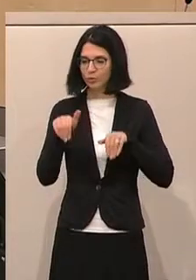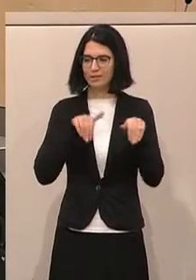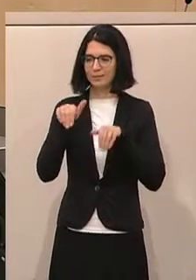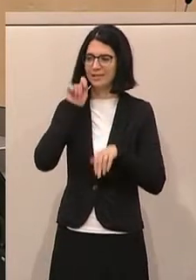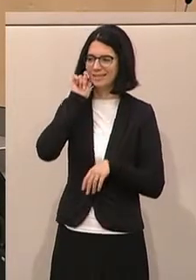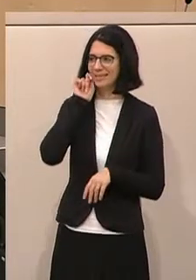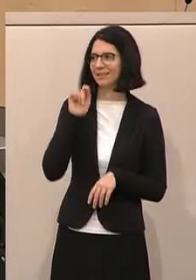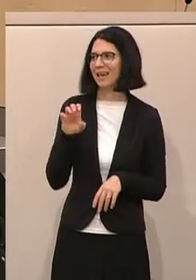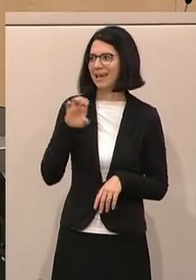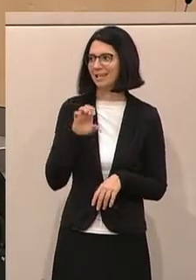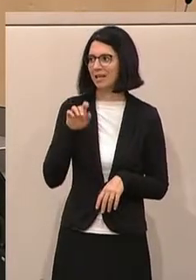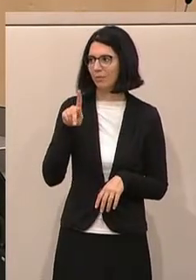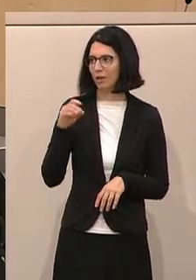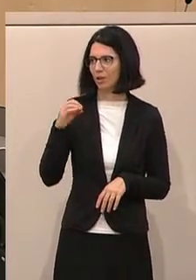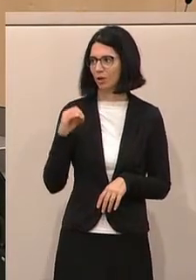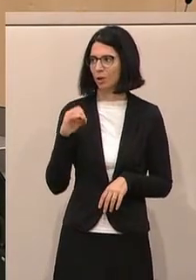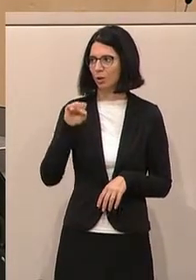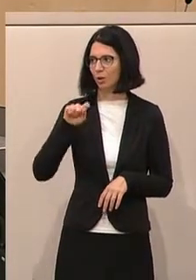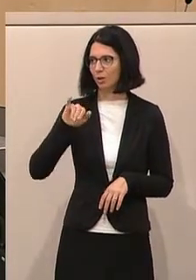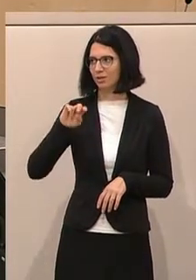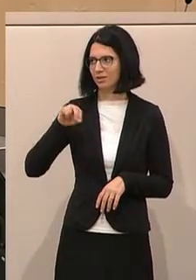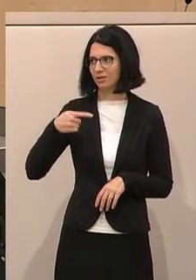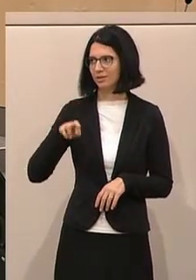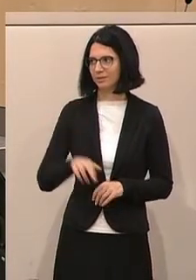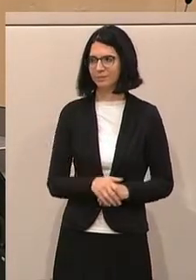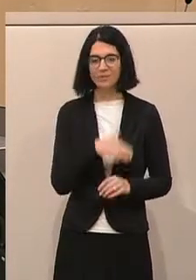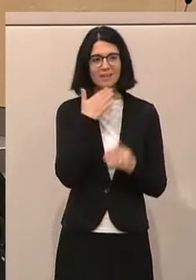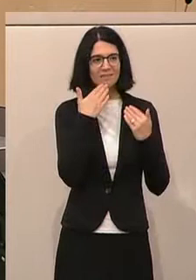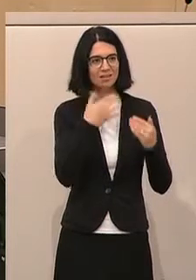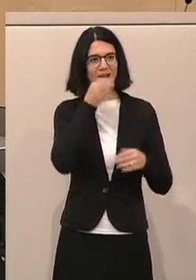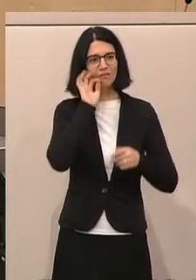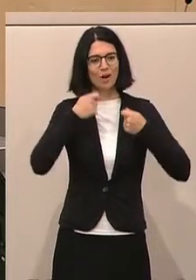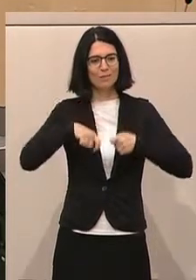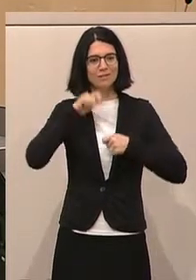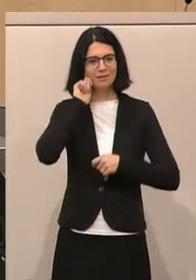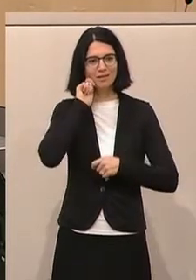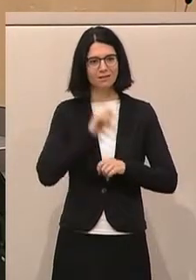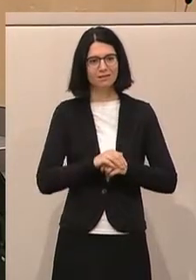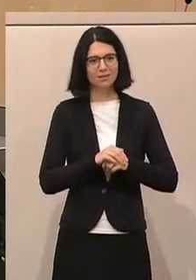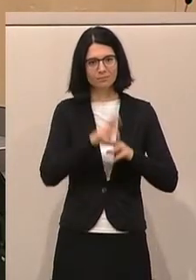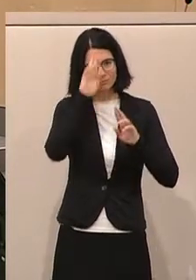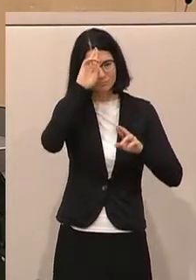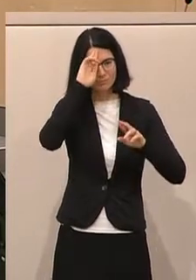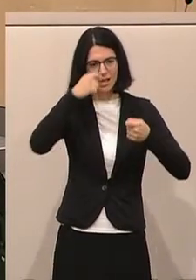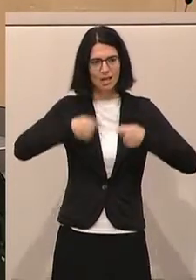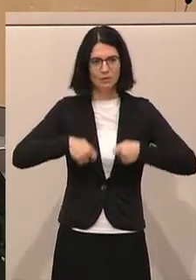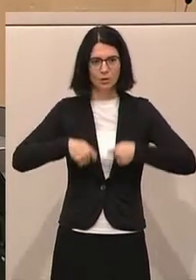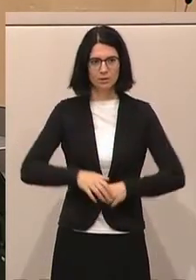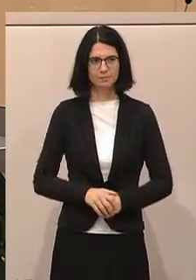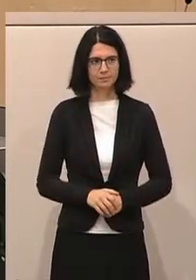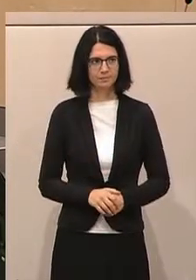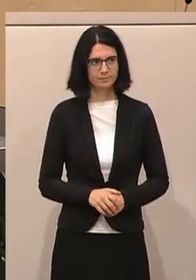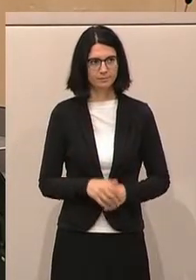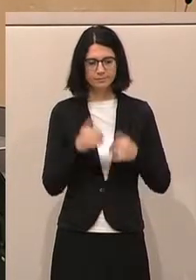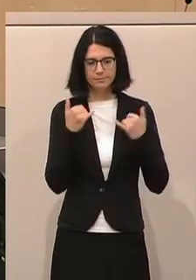Ministerin Elisabeth Köstinger. Jetzt erneut am Wort Elisabeth Köstinger, Bundesministerin für Nachhaltigkeit und Tourismus. Nachdem wir jetzt